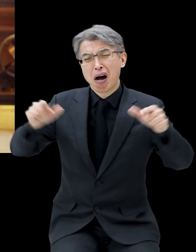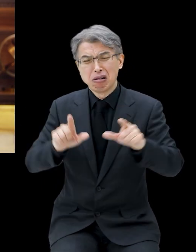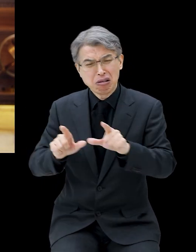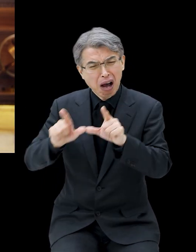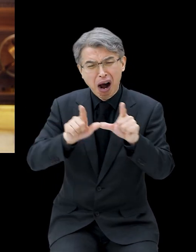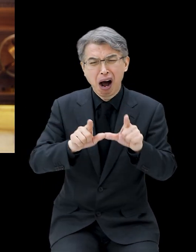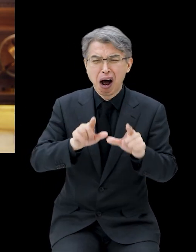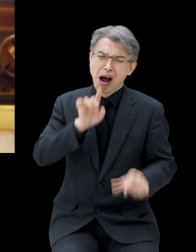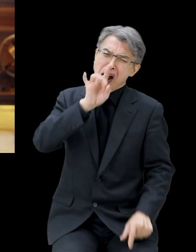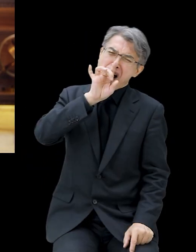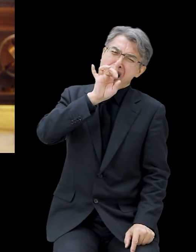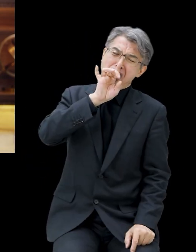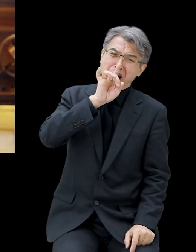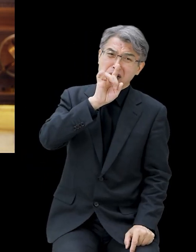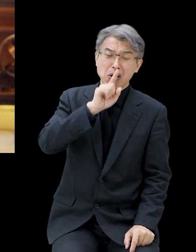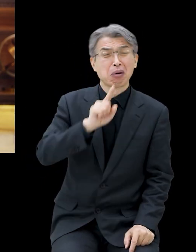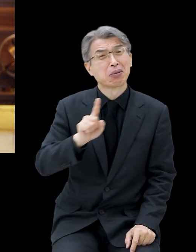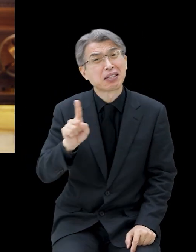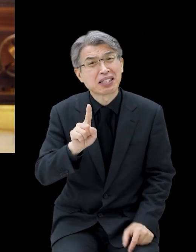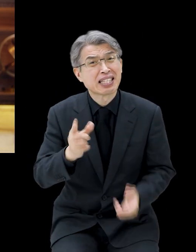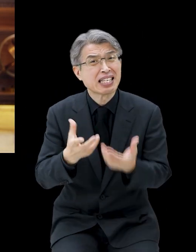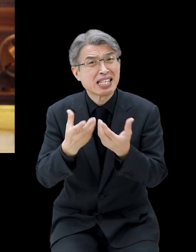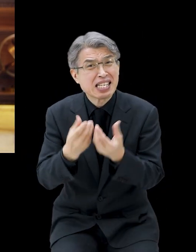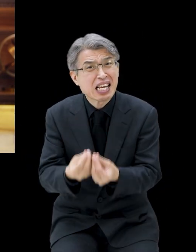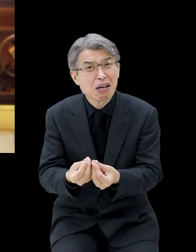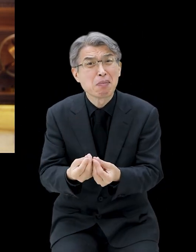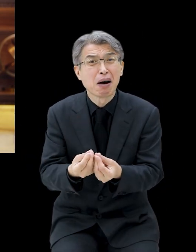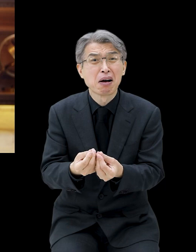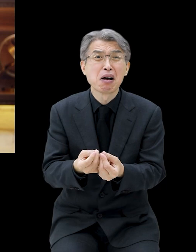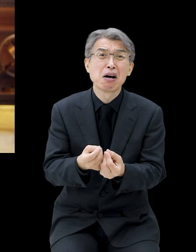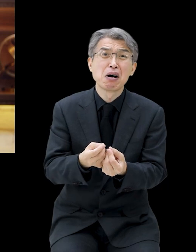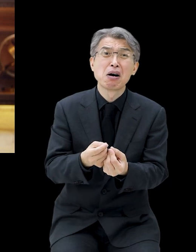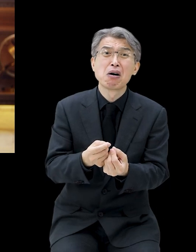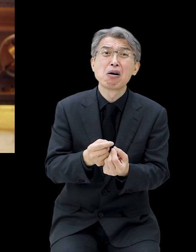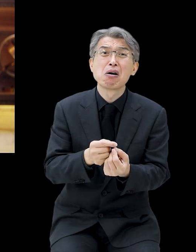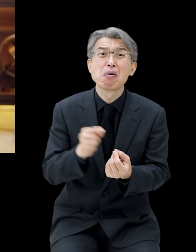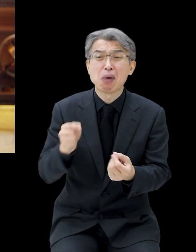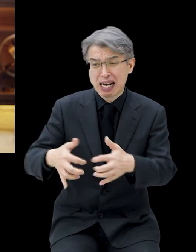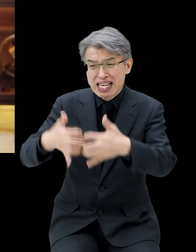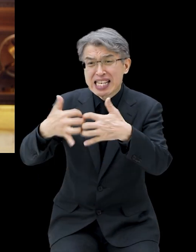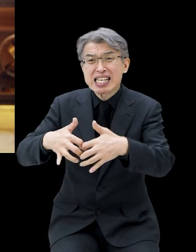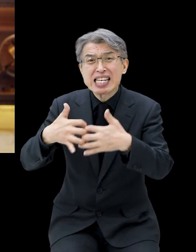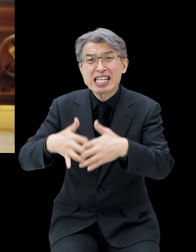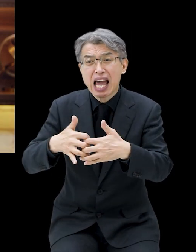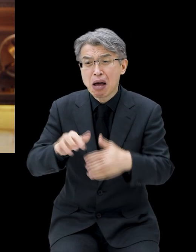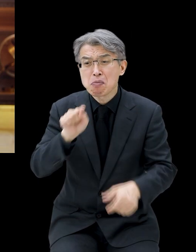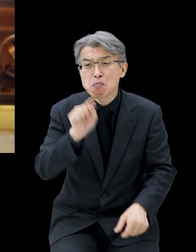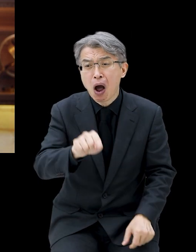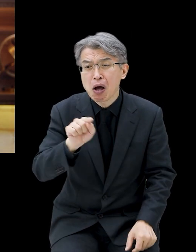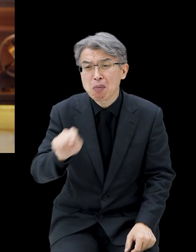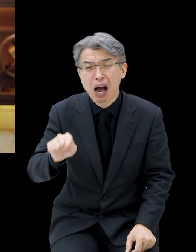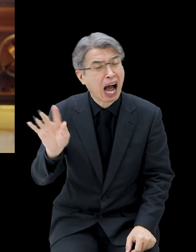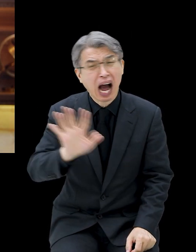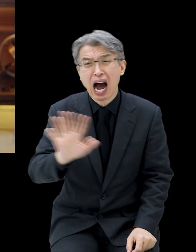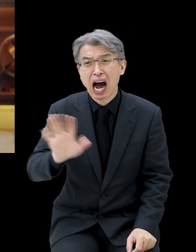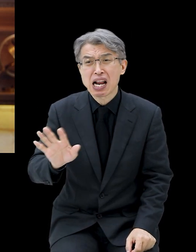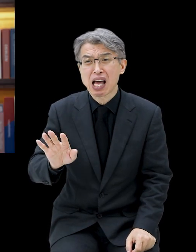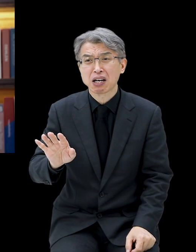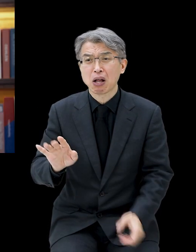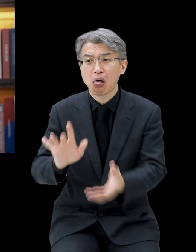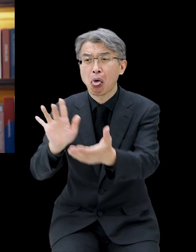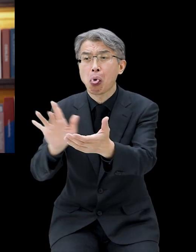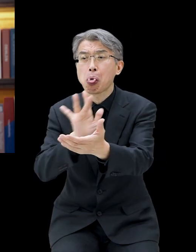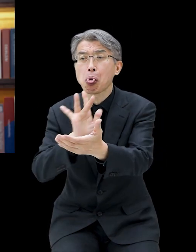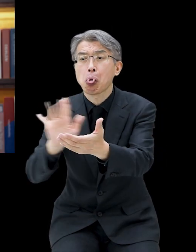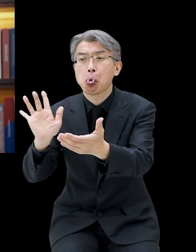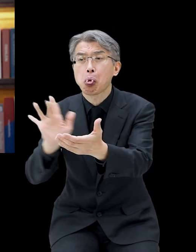특히 뭐 요즘에는 버튼식 기기들이 없고 모두 다 터치로 변하고 있고,